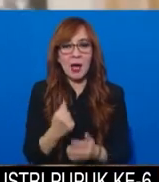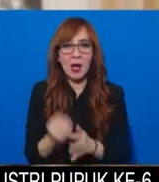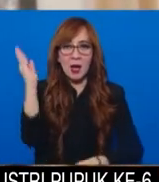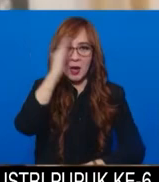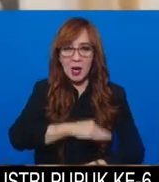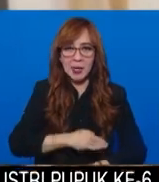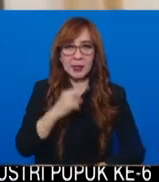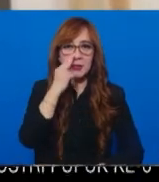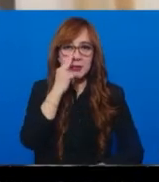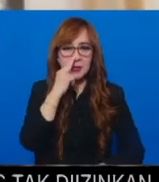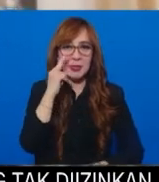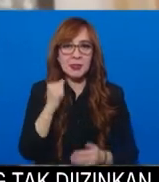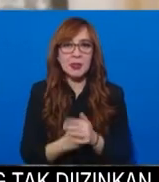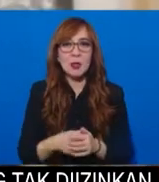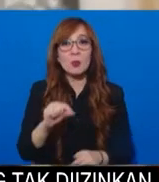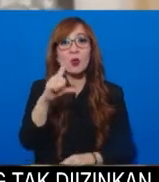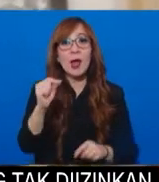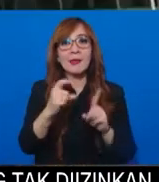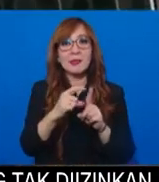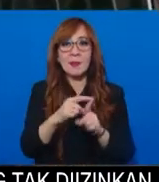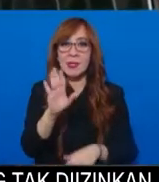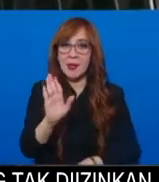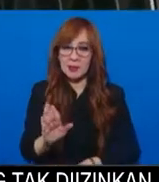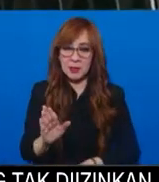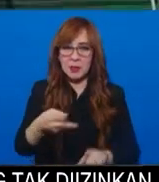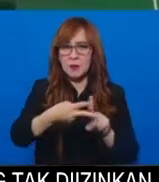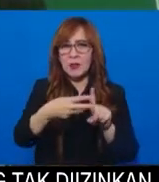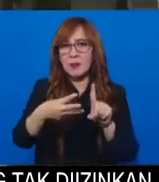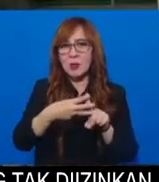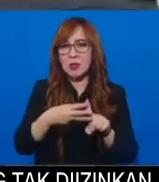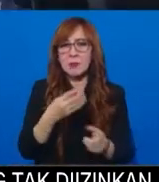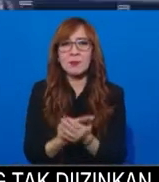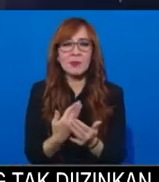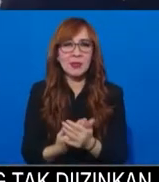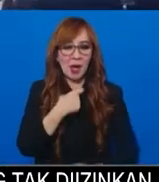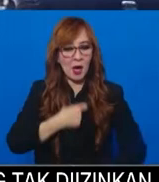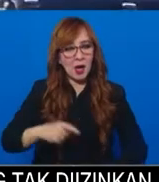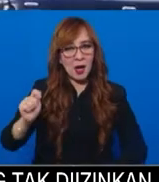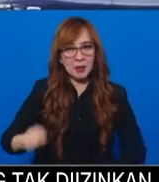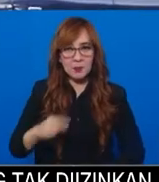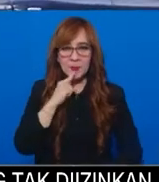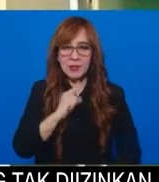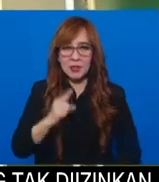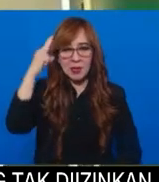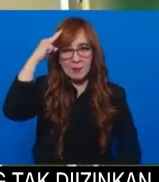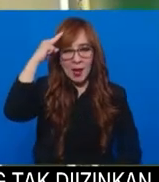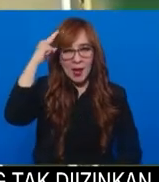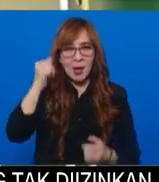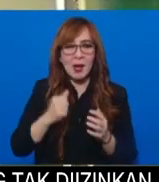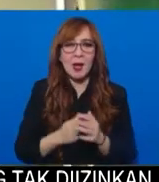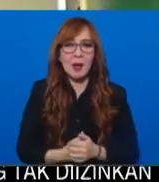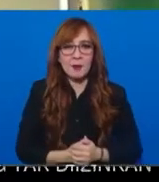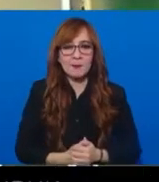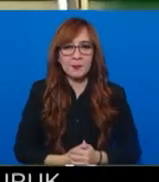Desember nanti. Dalam permohonannya, Firly meminta Hakim memerintahkan Kepala Polda Metro Jaya, Irjen Polisi